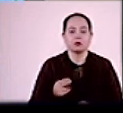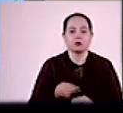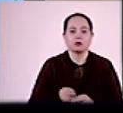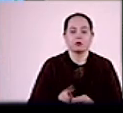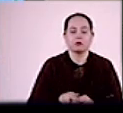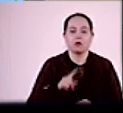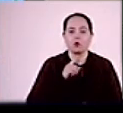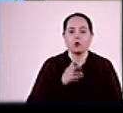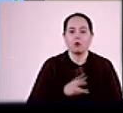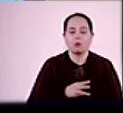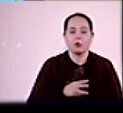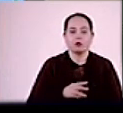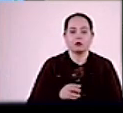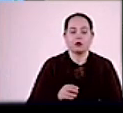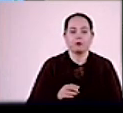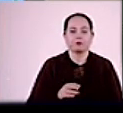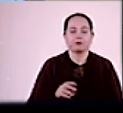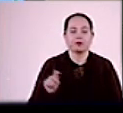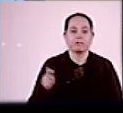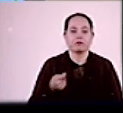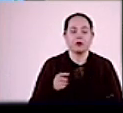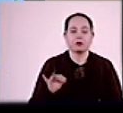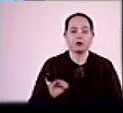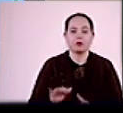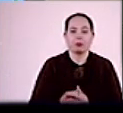Николаевича Толстого «Война и мир».